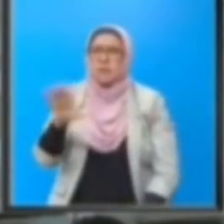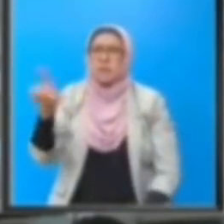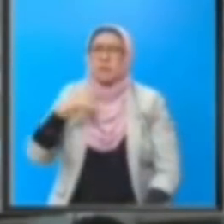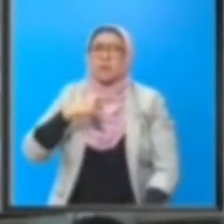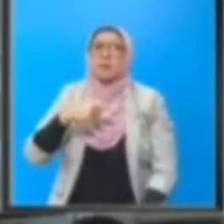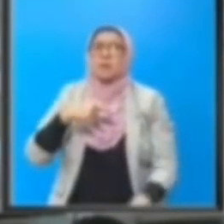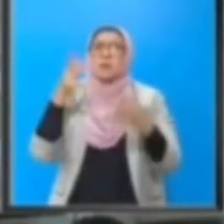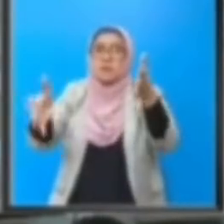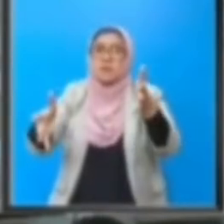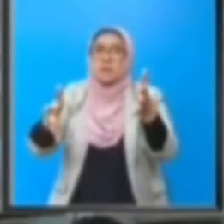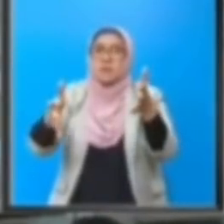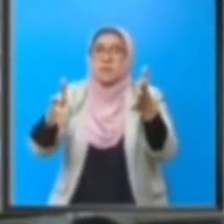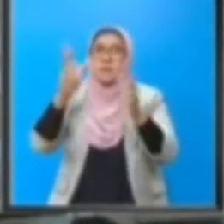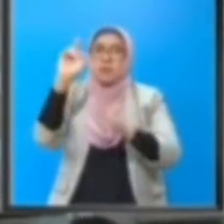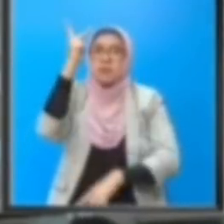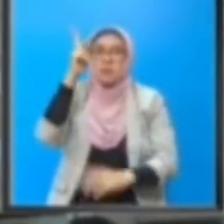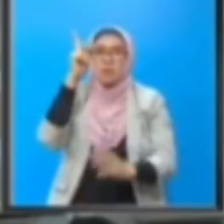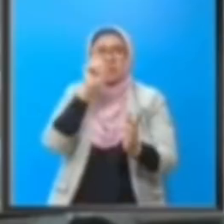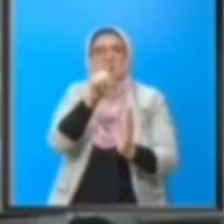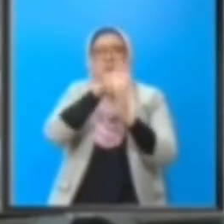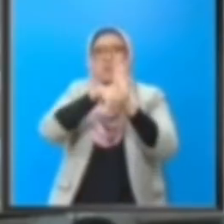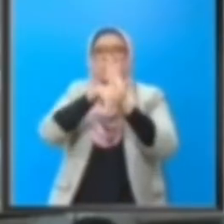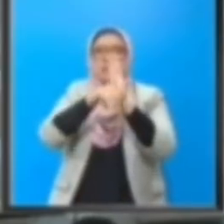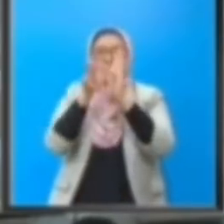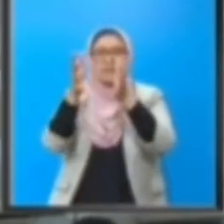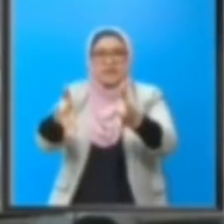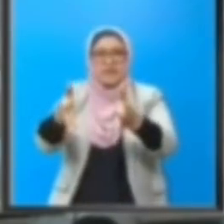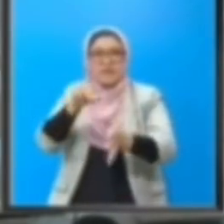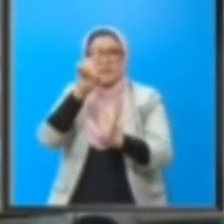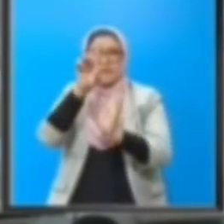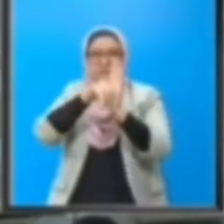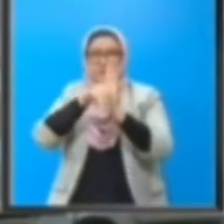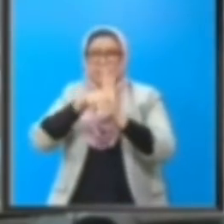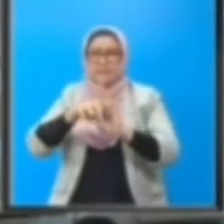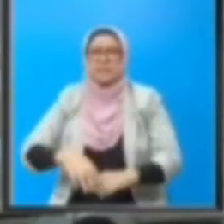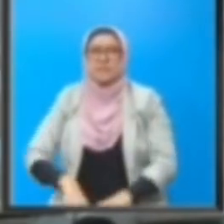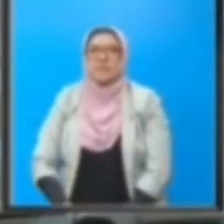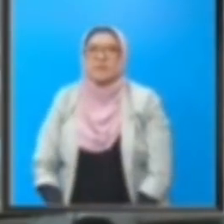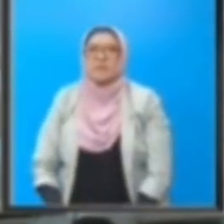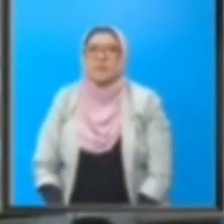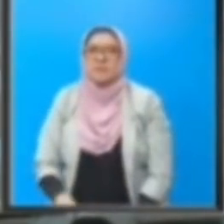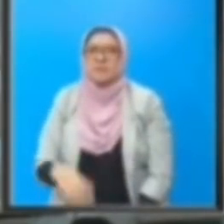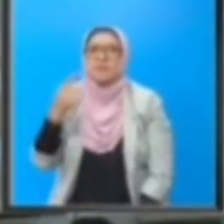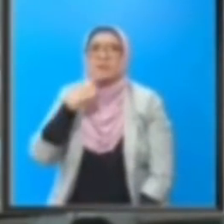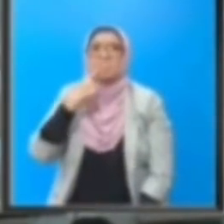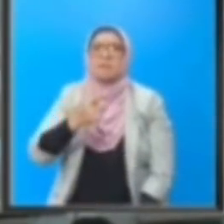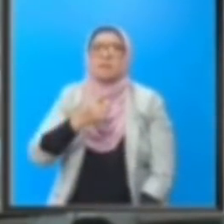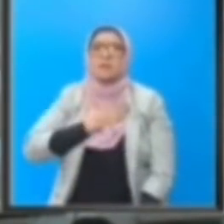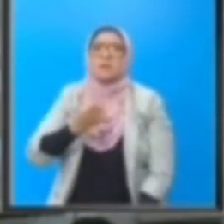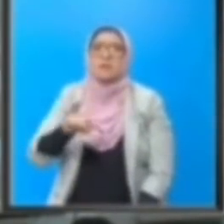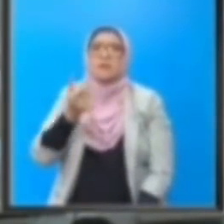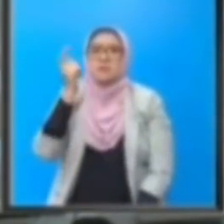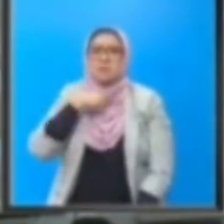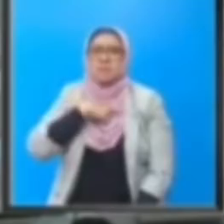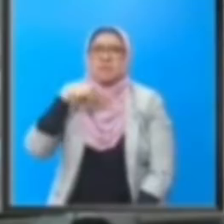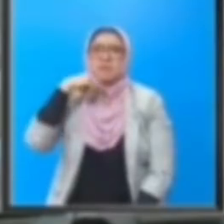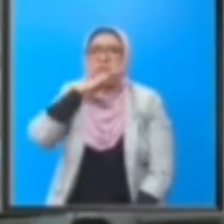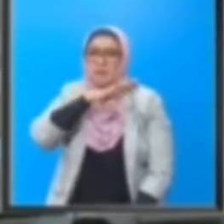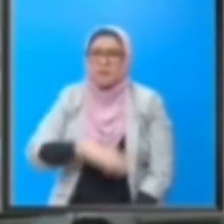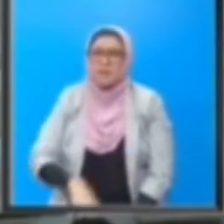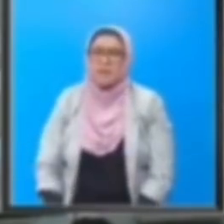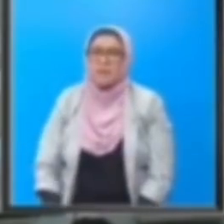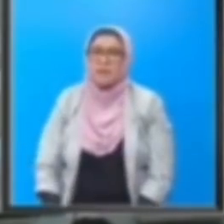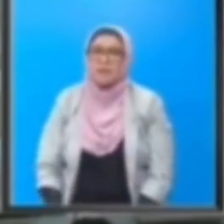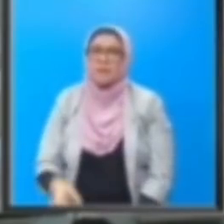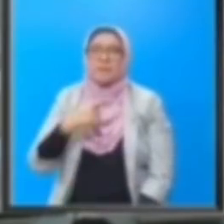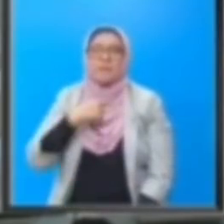Baik, sila kepung. Satu minit. Hormatlah orang tua-tua lama speaker. Hari. Speaker. Dia dah mengaku dia menipu. Adakah itu ruling yang hadiah?